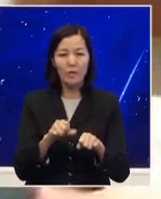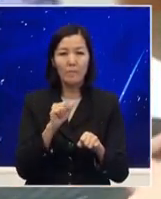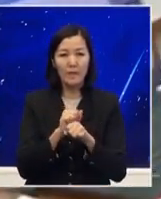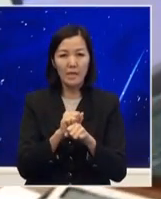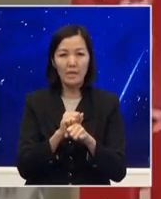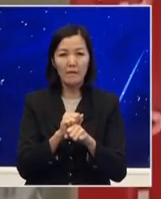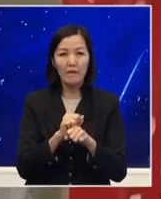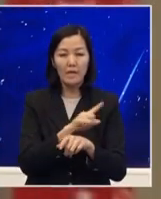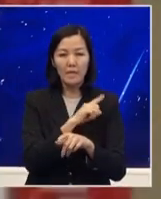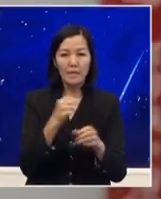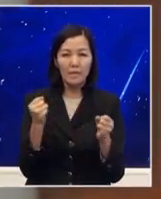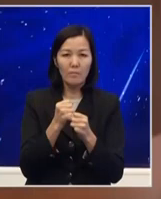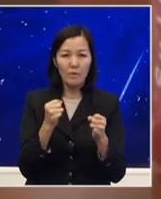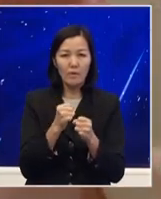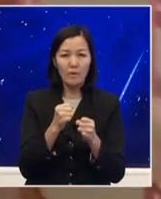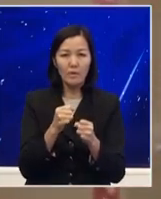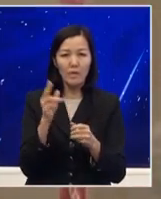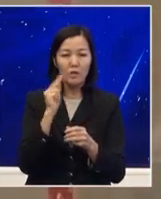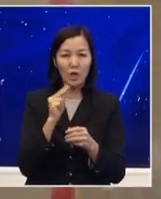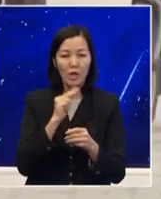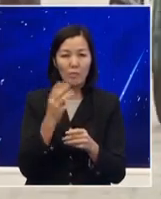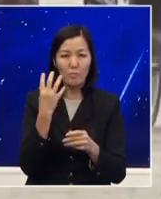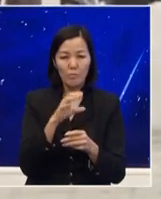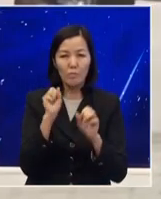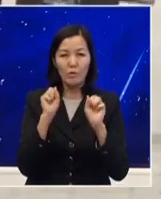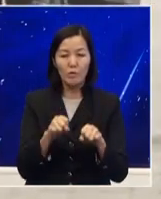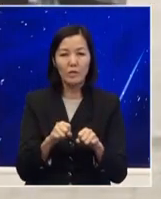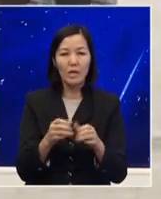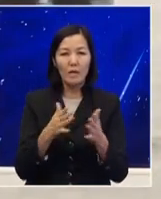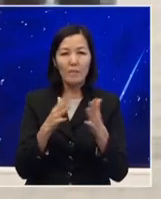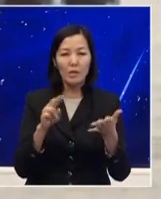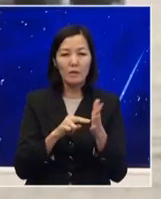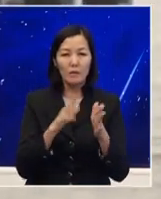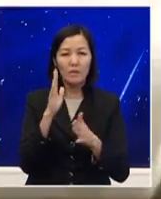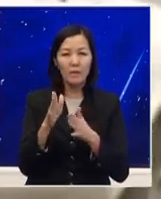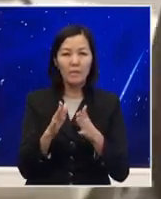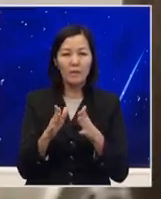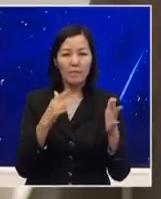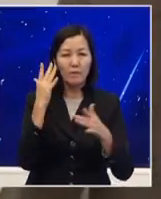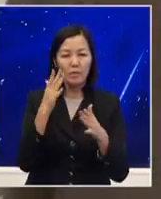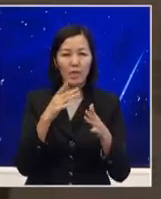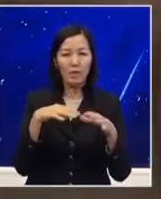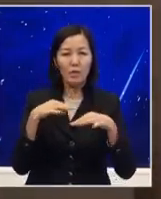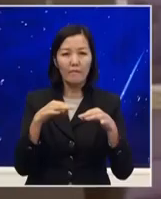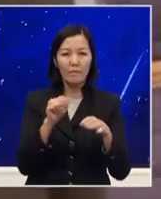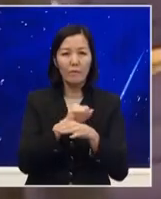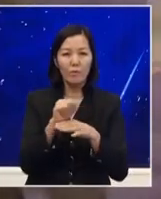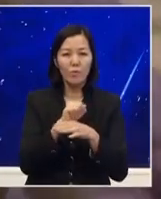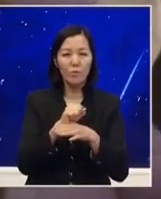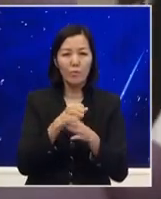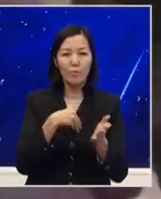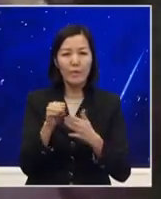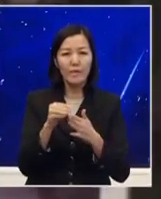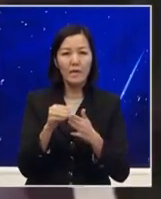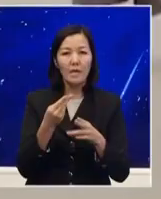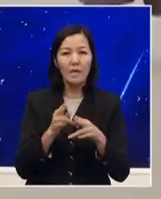В сильные морозы согреться чашкой горячего чая. Ержан строит большие планы на будущее. Мечтает купить автомобиль, сделать карьеру в